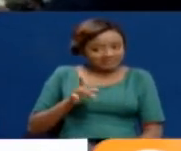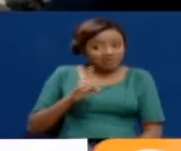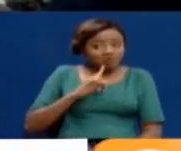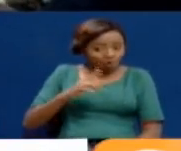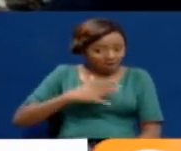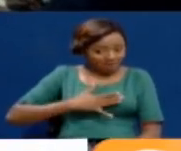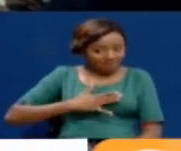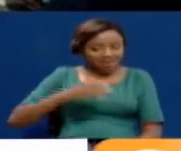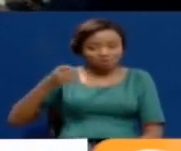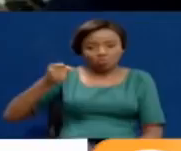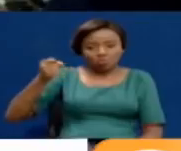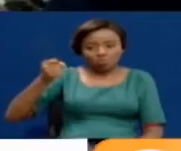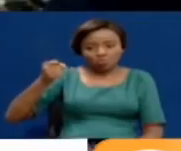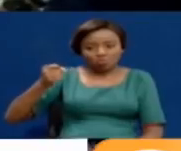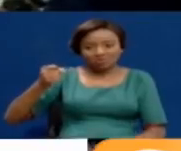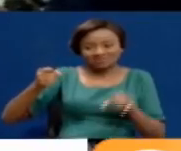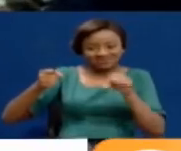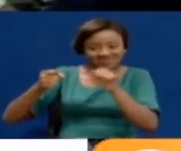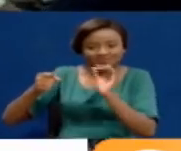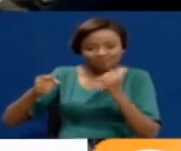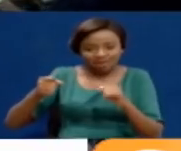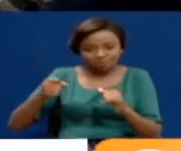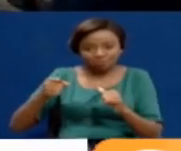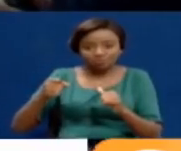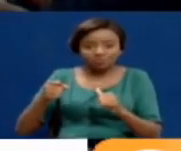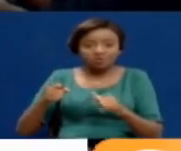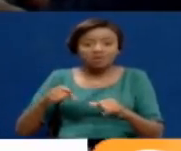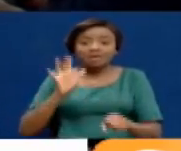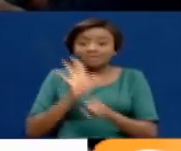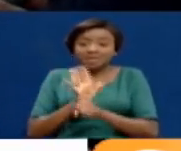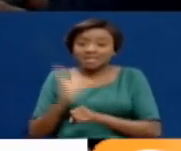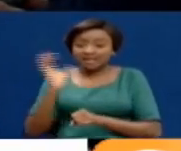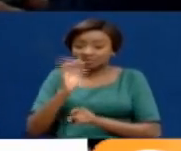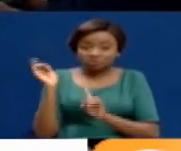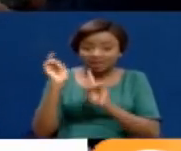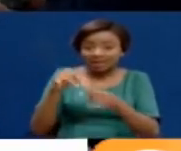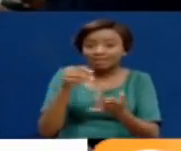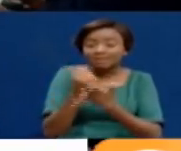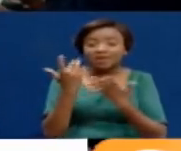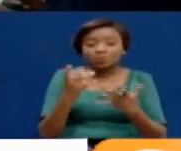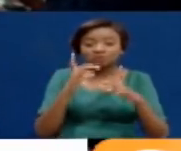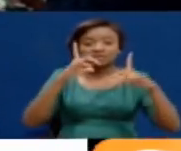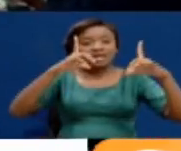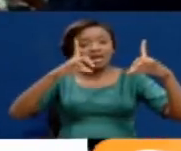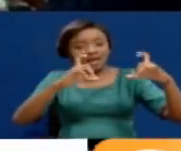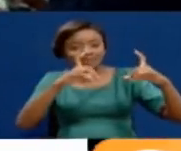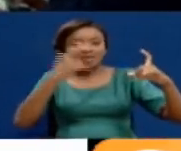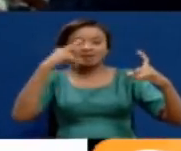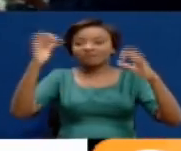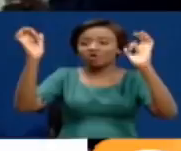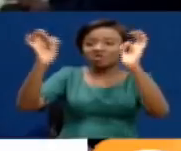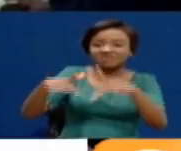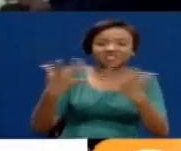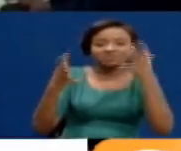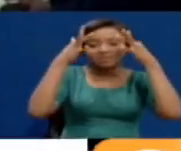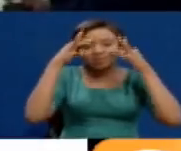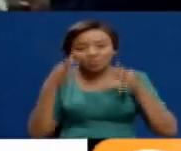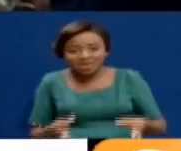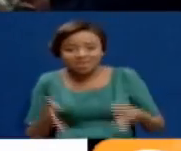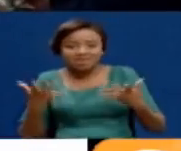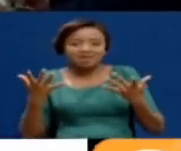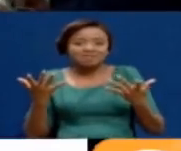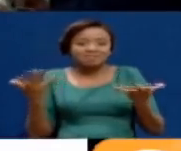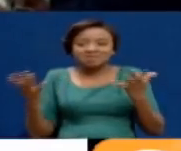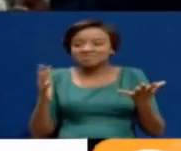hold. Most of our customers, you know, they buy cameras for event coverage, wedding